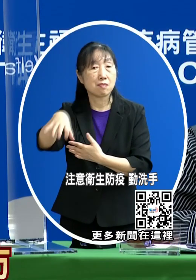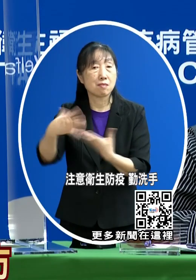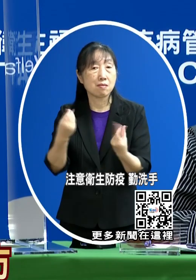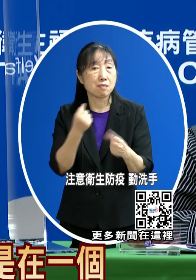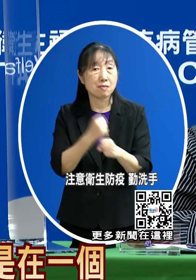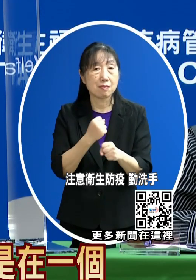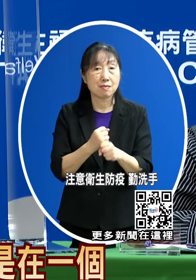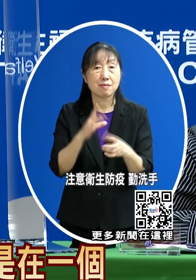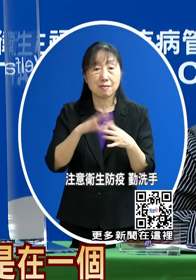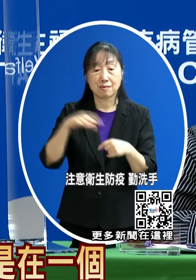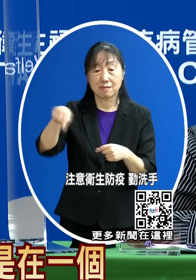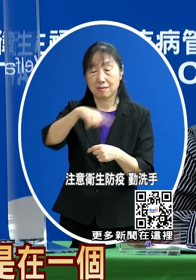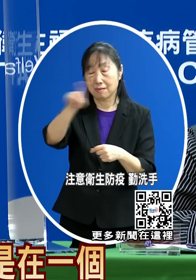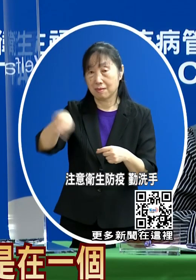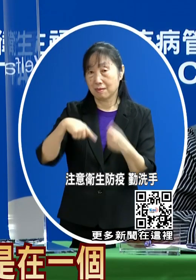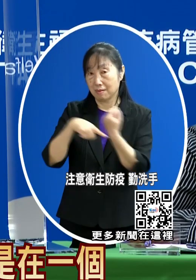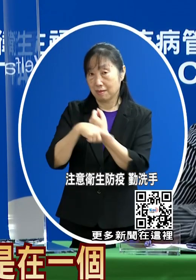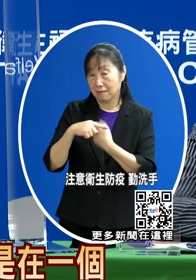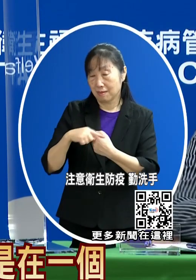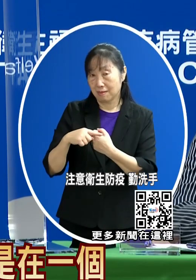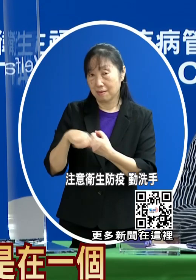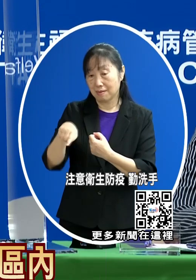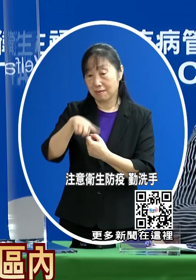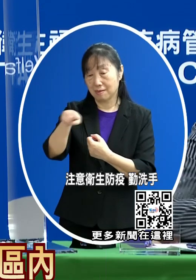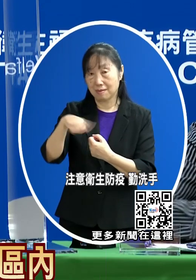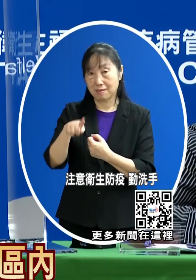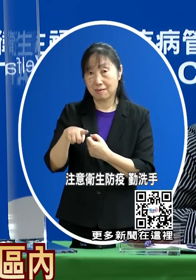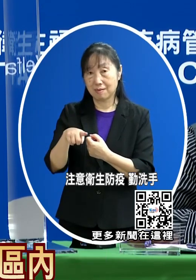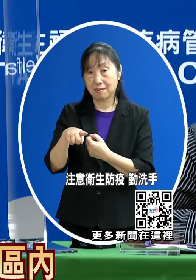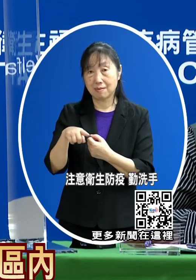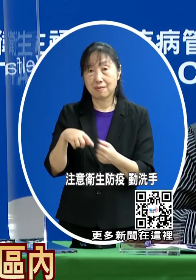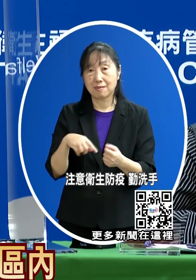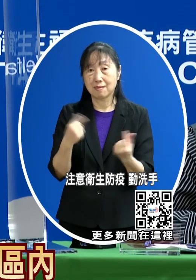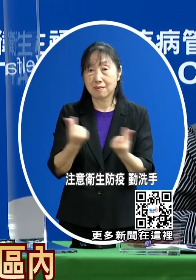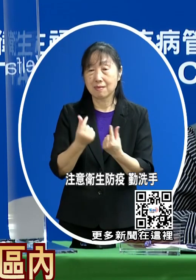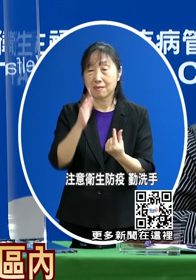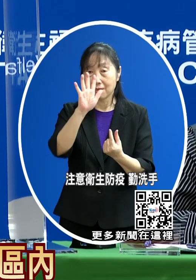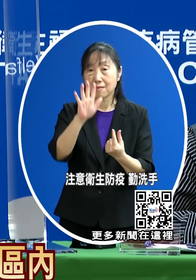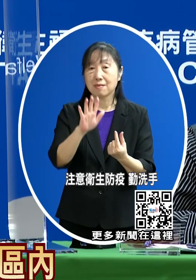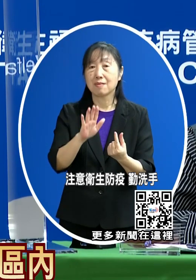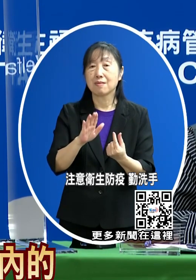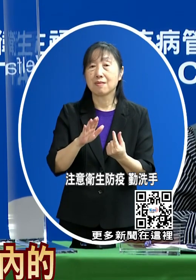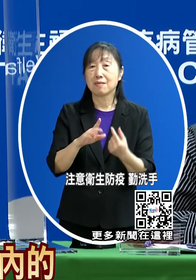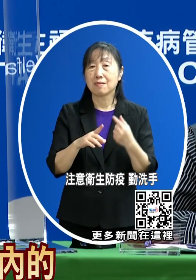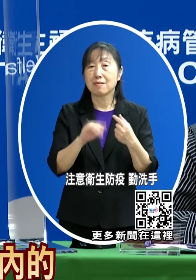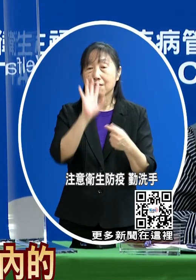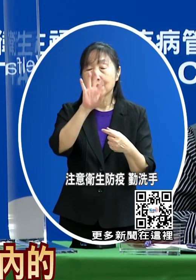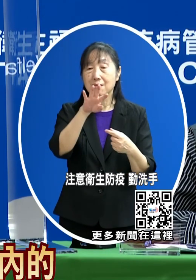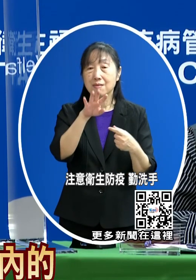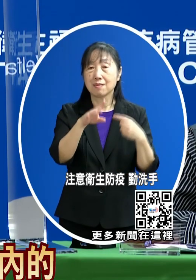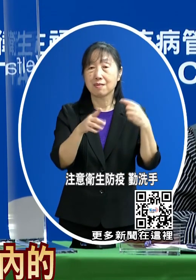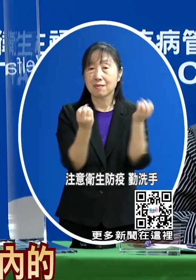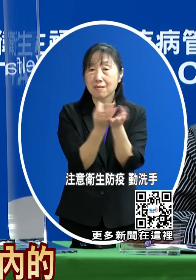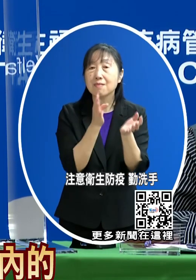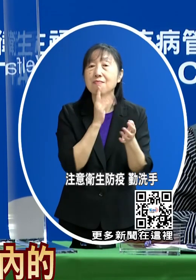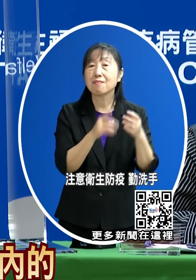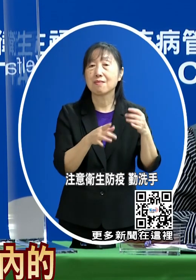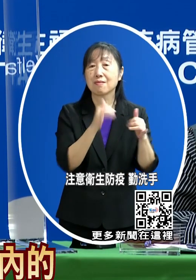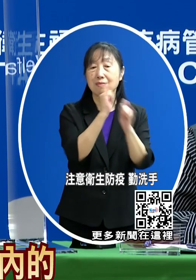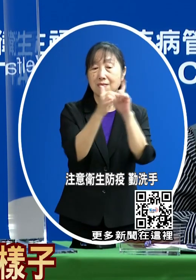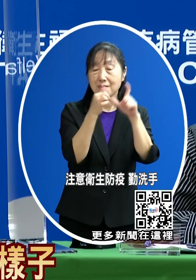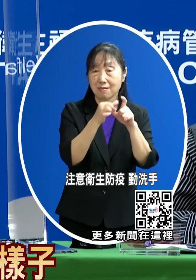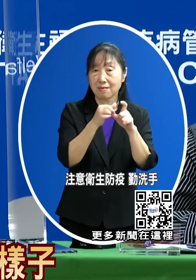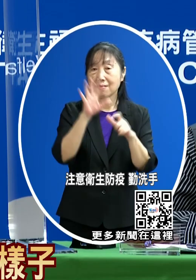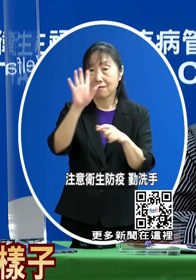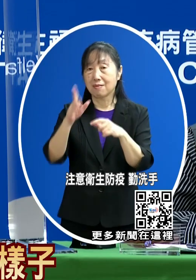方现在里面在研判，都是在一个，就有一些是在社区内的，有一些是职